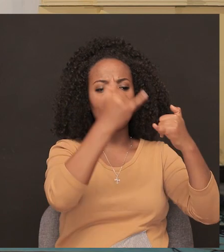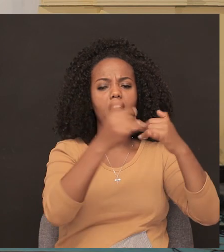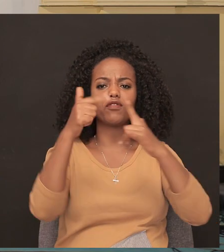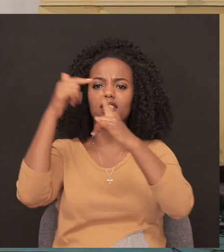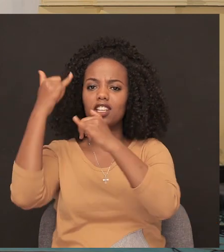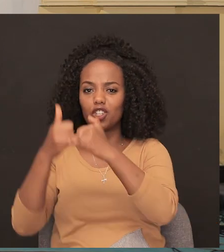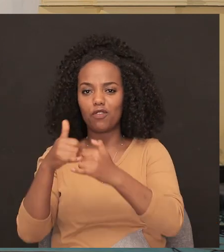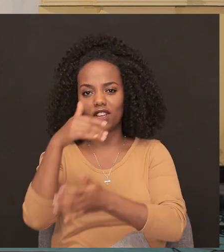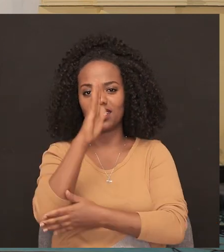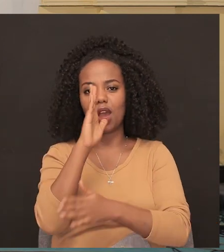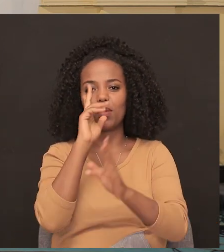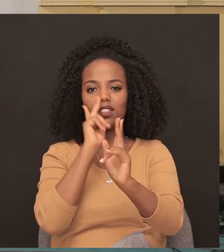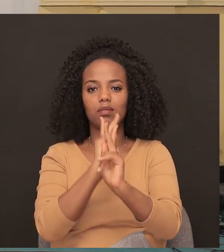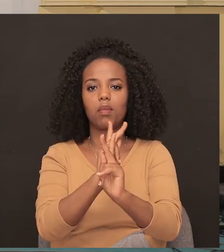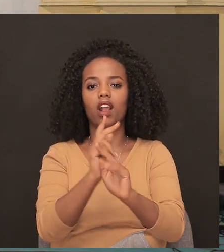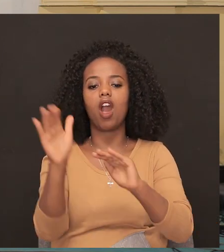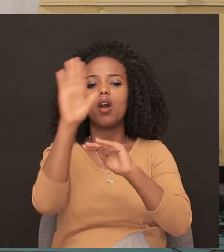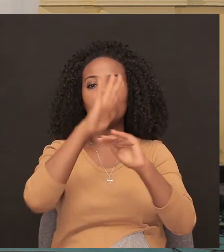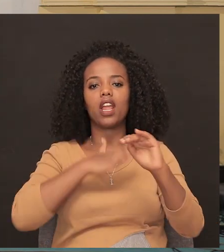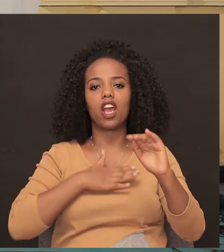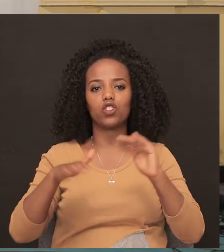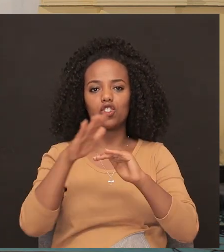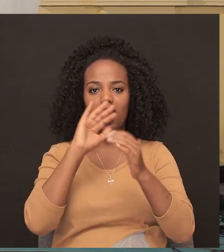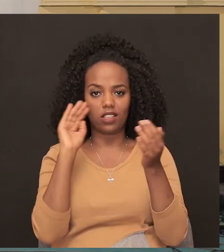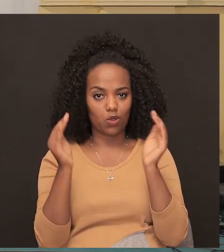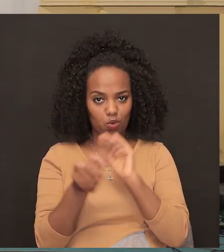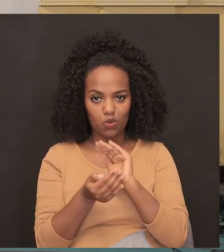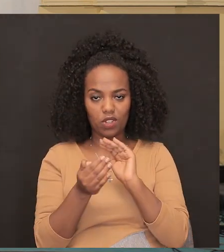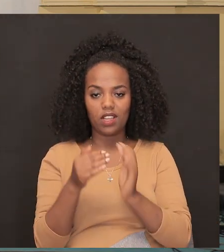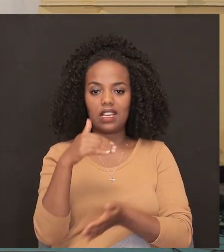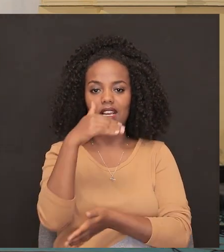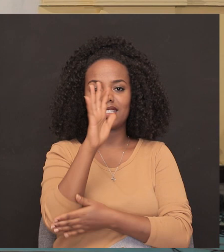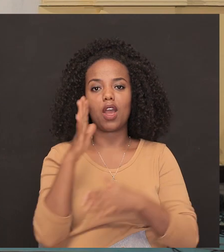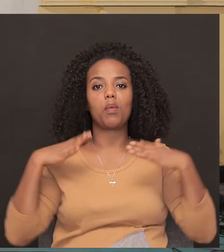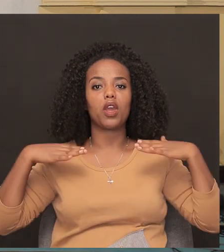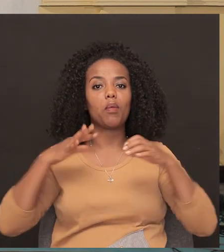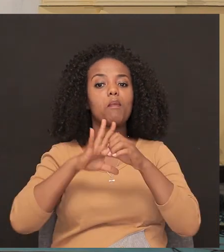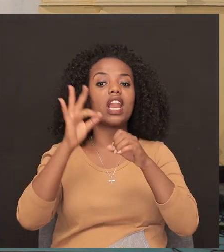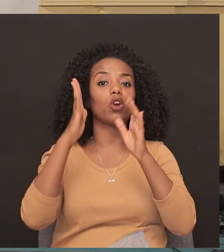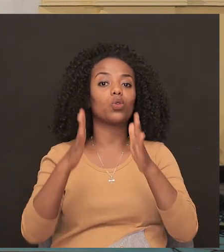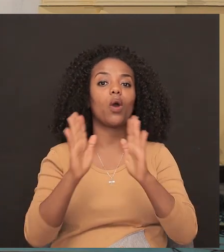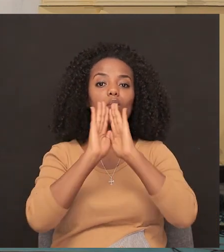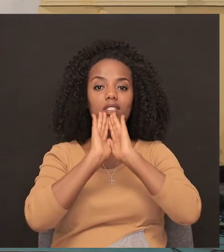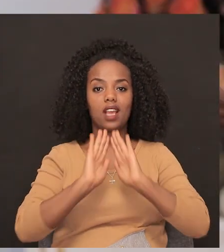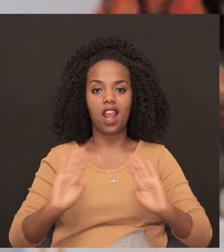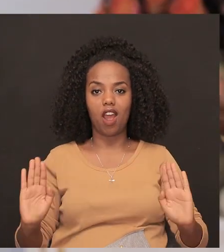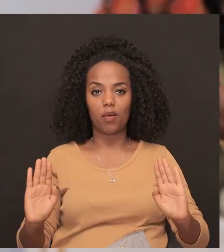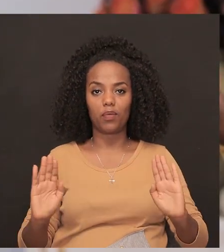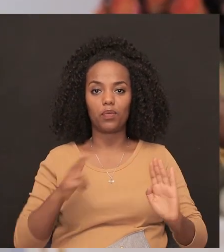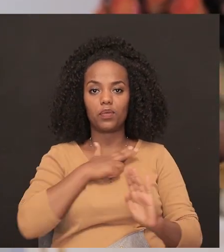እስከ ጫፍ የእግዚአብሔር ጥበቃ በላያችን ላይ ይሁን የእግዚአብሔር መለኮታዊ ሰላም